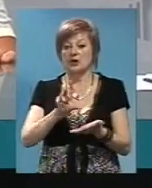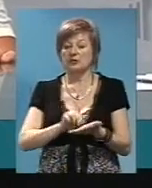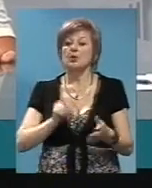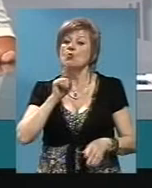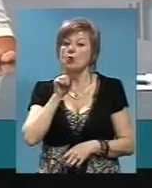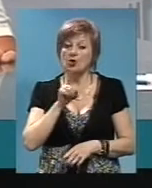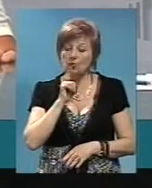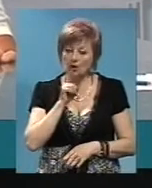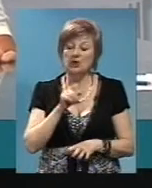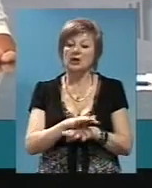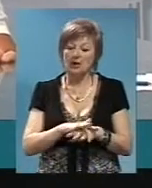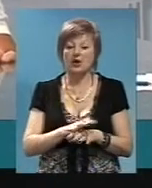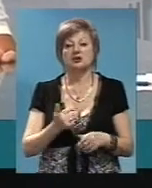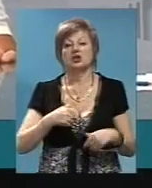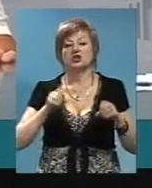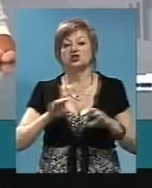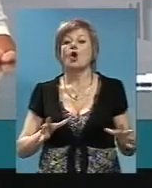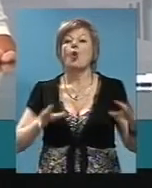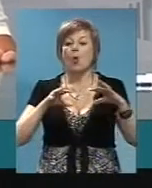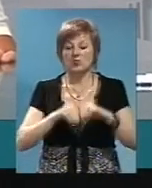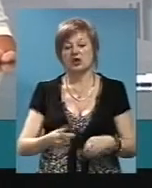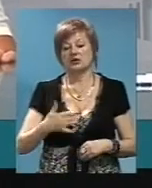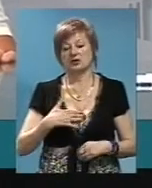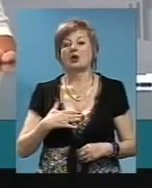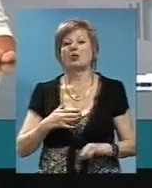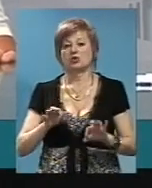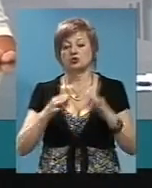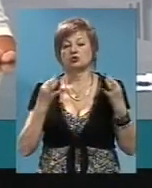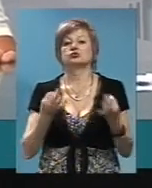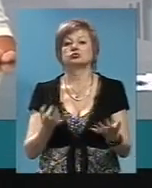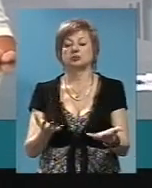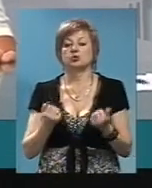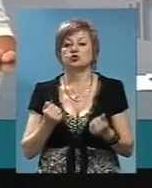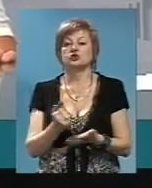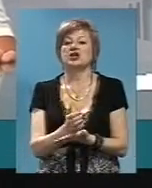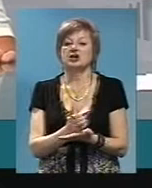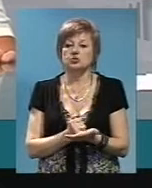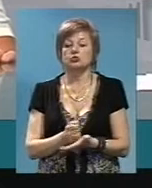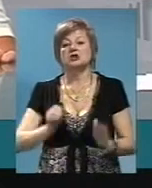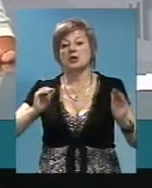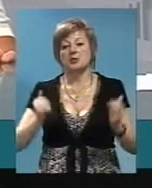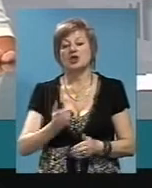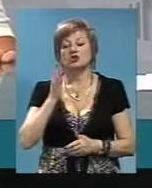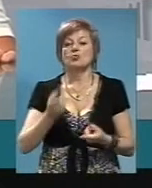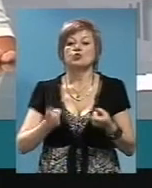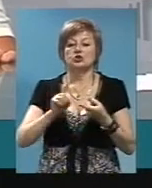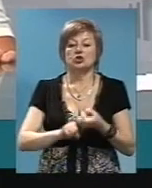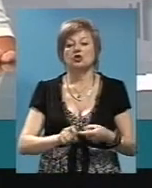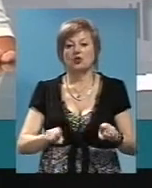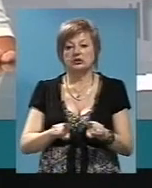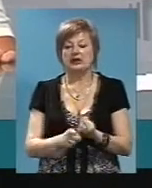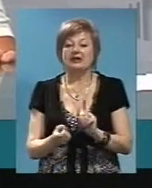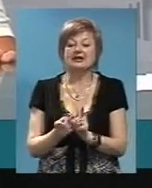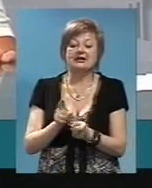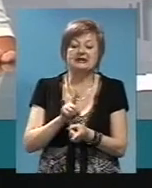громади, я вважаю, що лише об'єднання нам дозволить отримати потужний ресурс і менше бути залежним від от таких змін